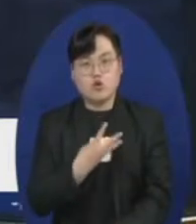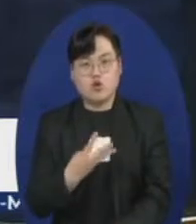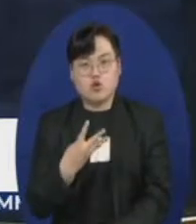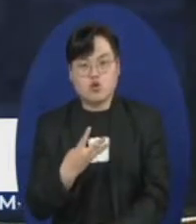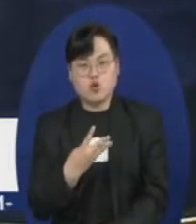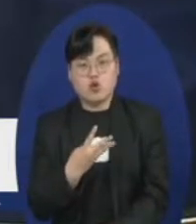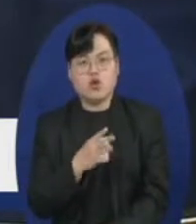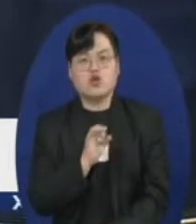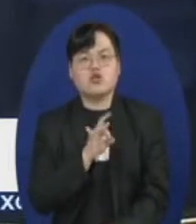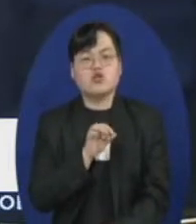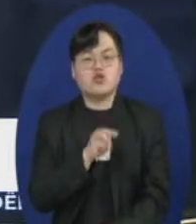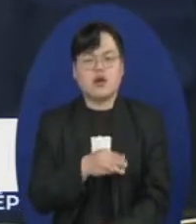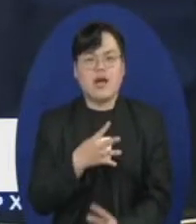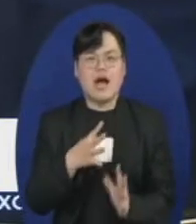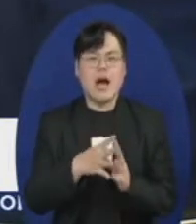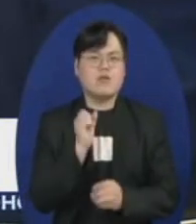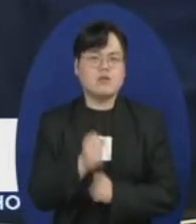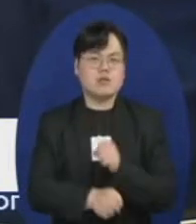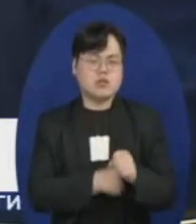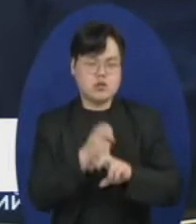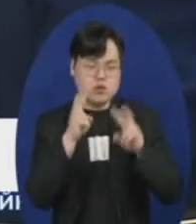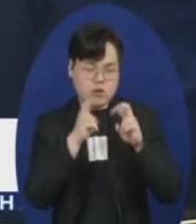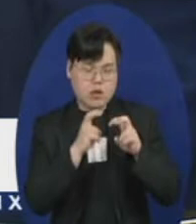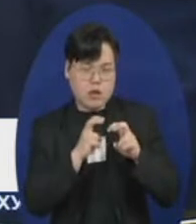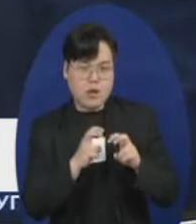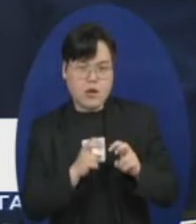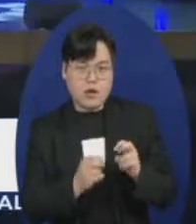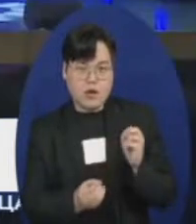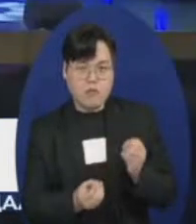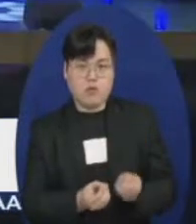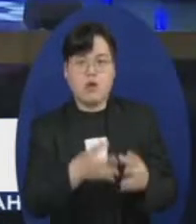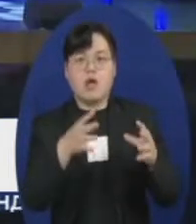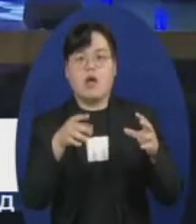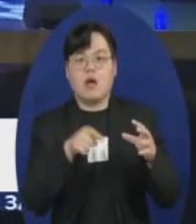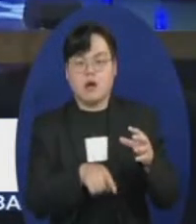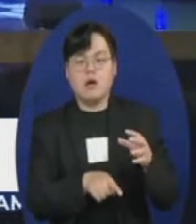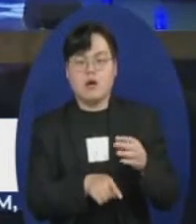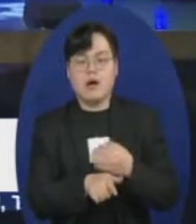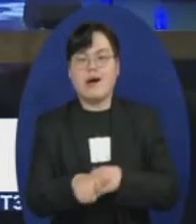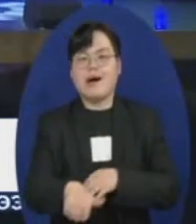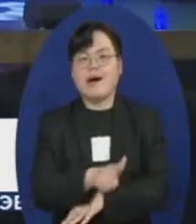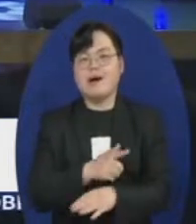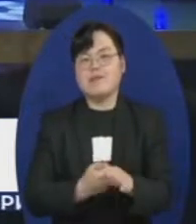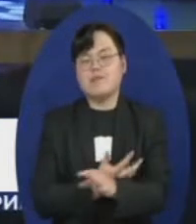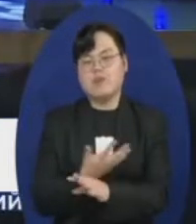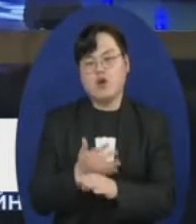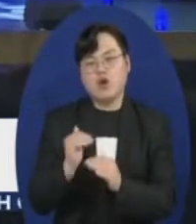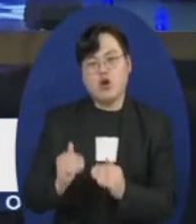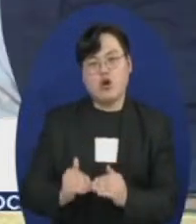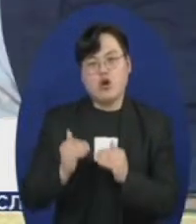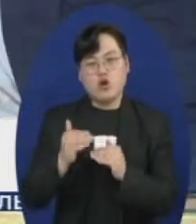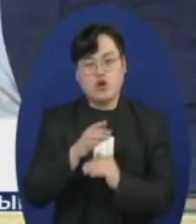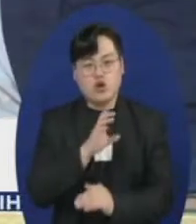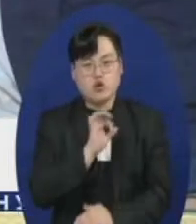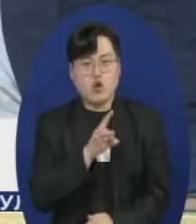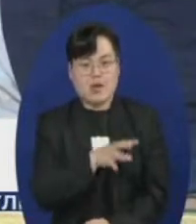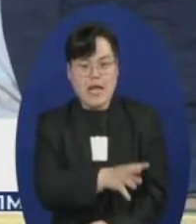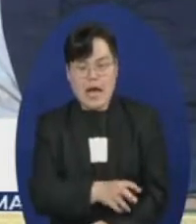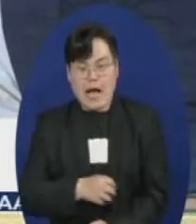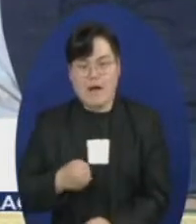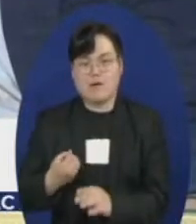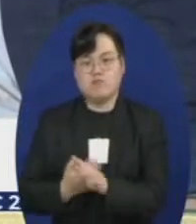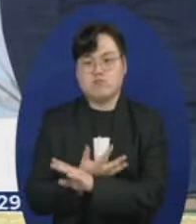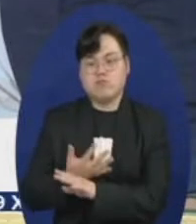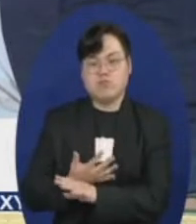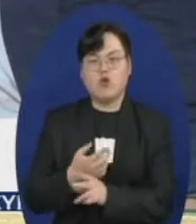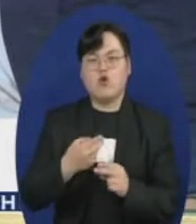144-р сортыг 10 гаруй жилийн судалгааны үр дүнд гаргаж авсан. Өнөөдөр газар тариалангийн салбарын хөгжилд энэ сорт ихээхэн